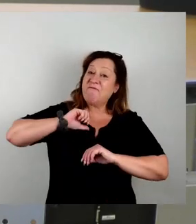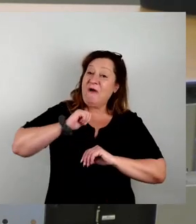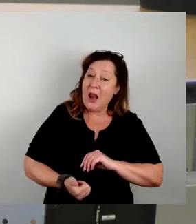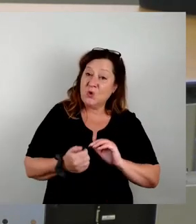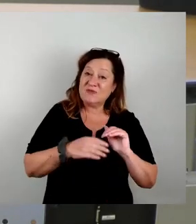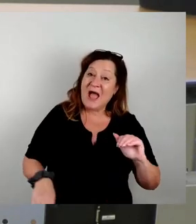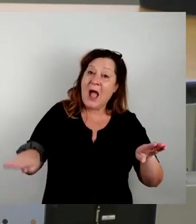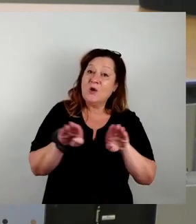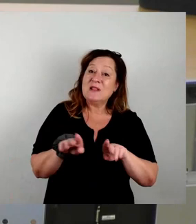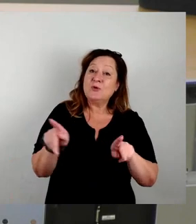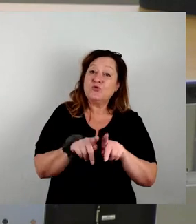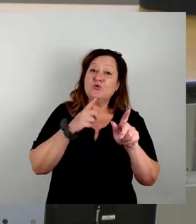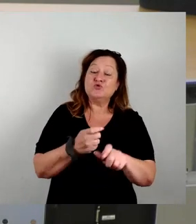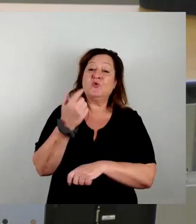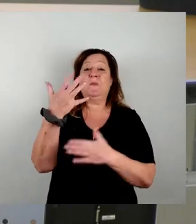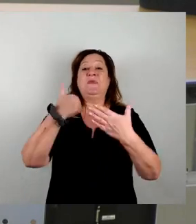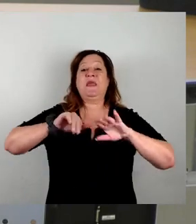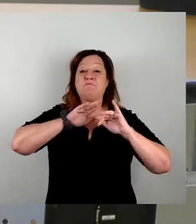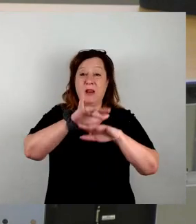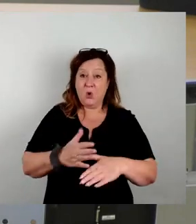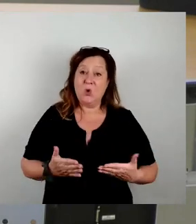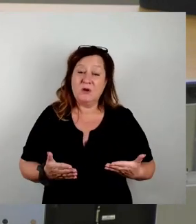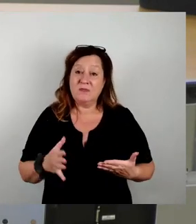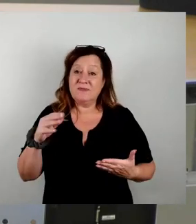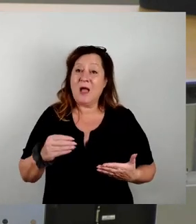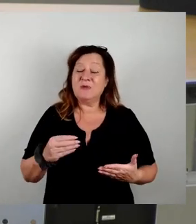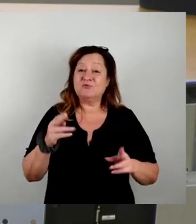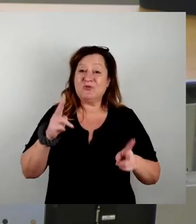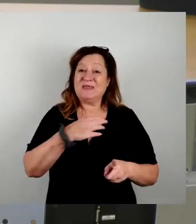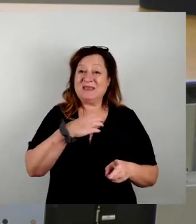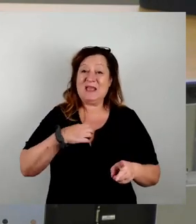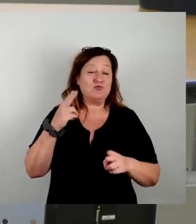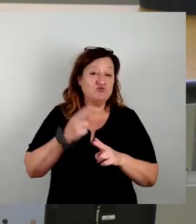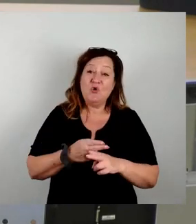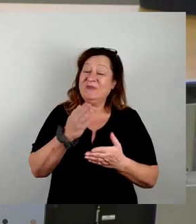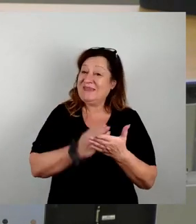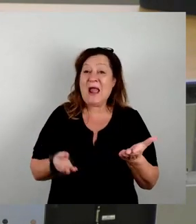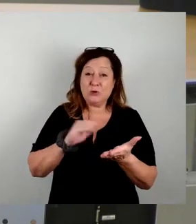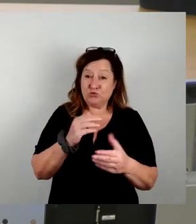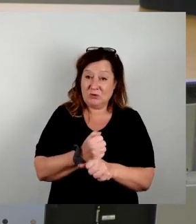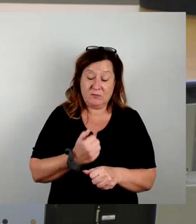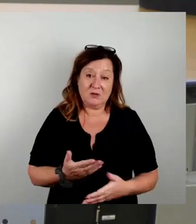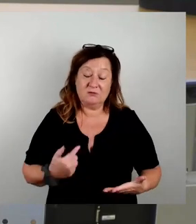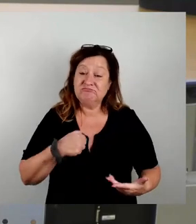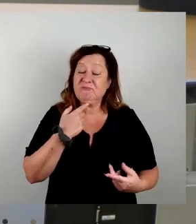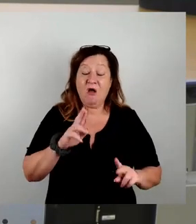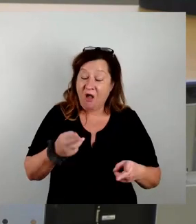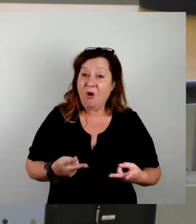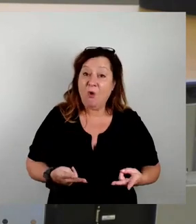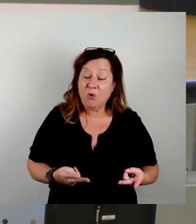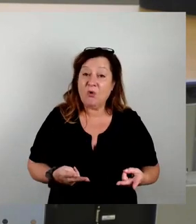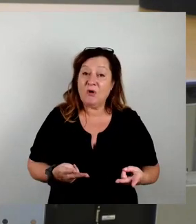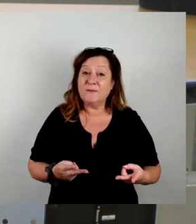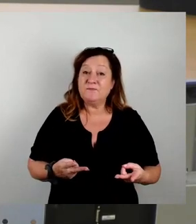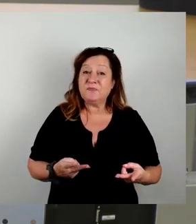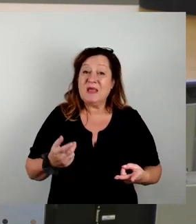Zuschuss von 65 Millionen und damit hat die Stadt Dresden ihren Teil gemacht. Und ich sage auch ganz deutlich, wir haben uns bislang immer schwer getan